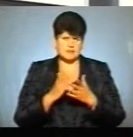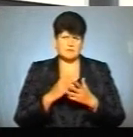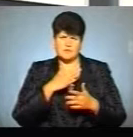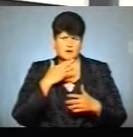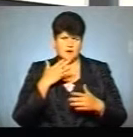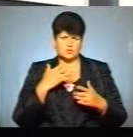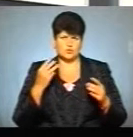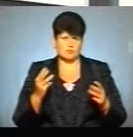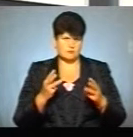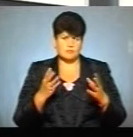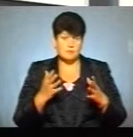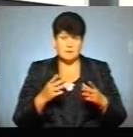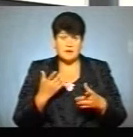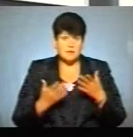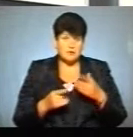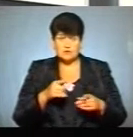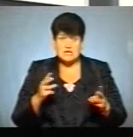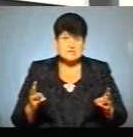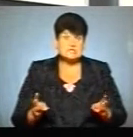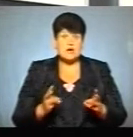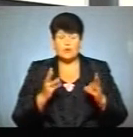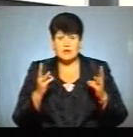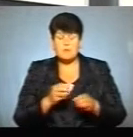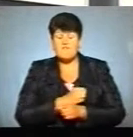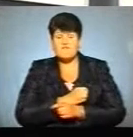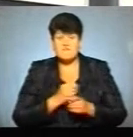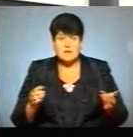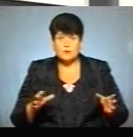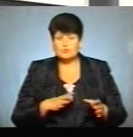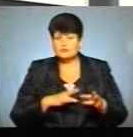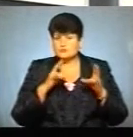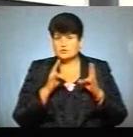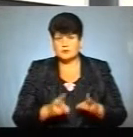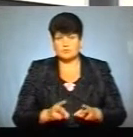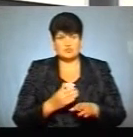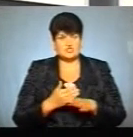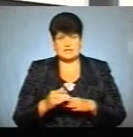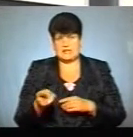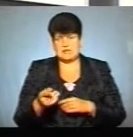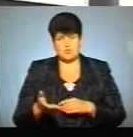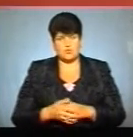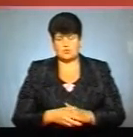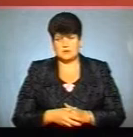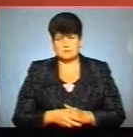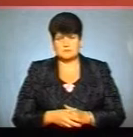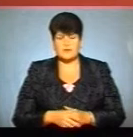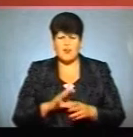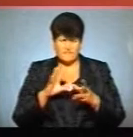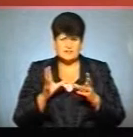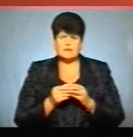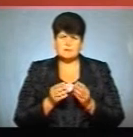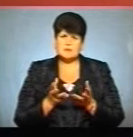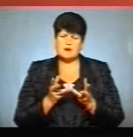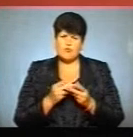кількість пального, якби вона загорілася, а якби стався вибух, то постраждала б частина Тернополя. Взагалі, ви підраховуєте,